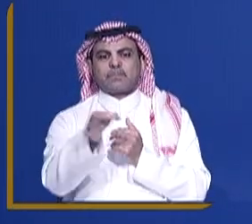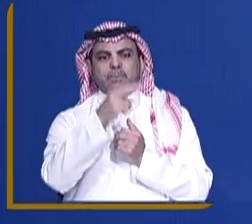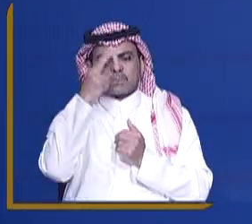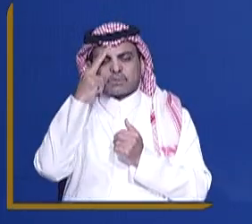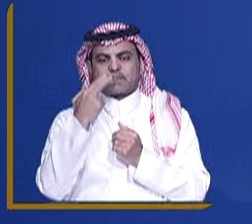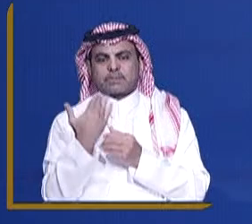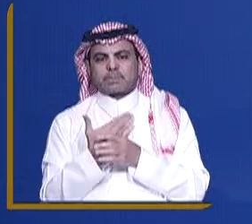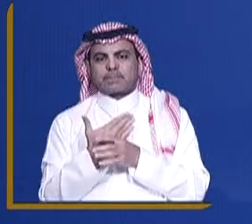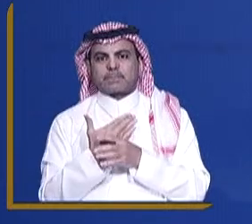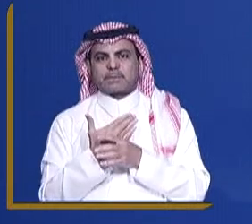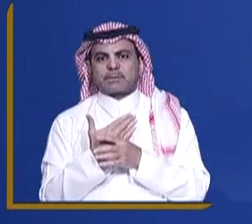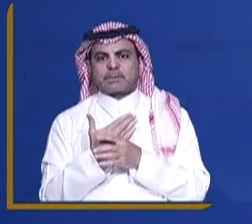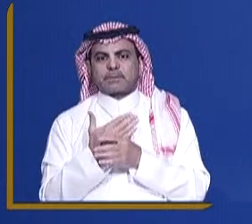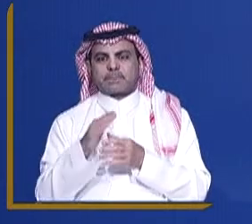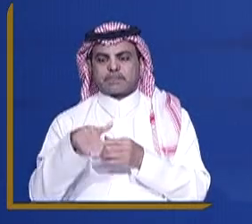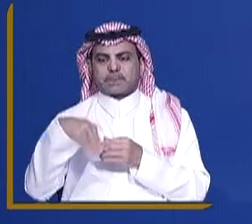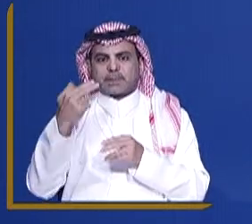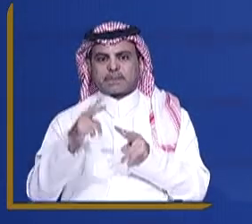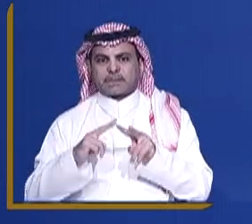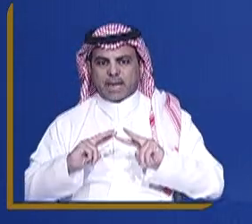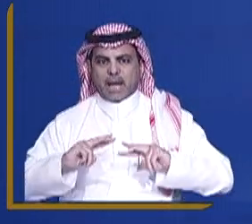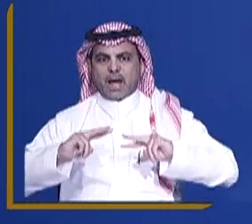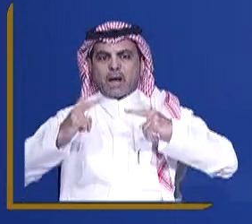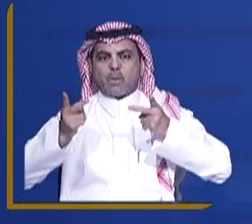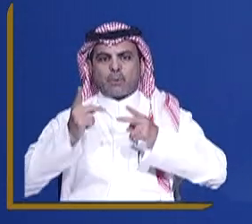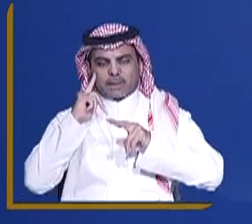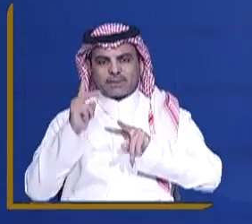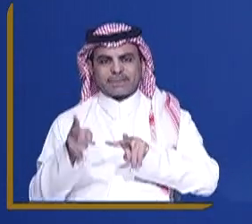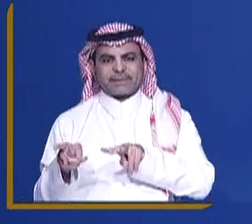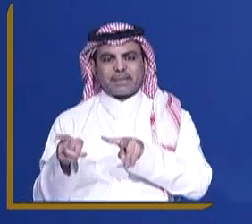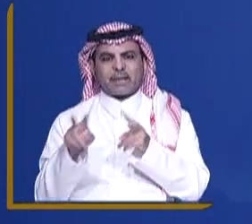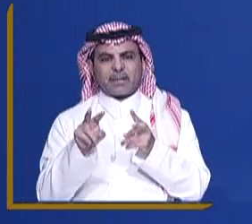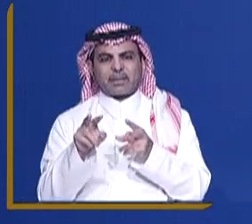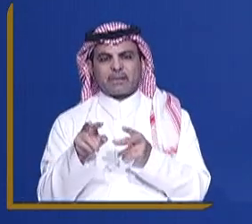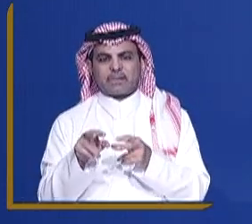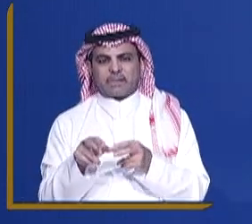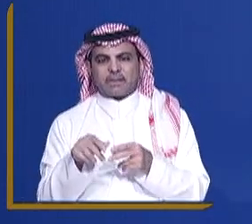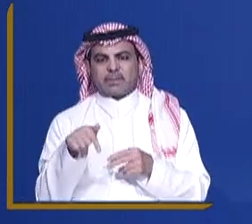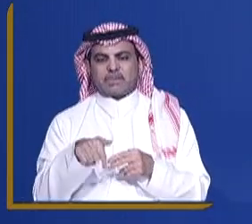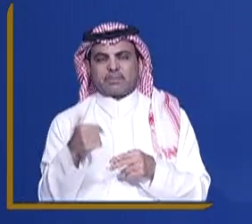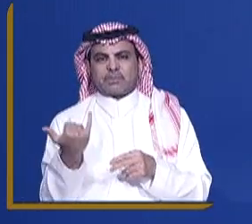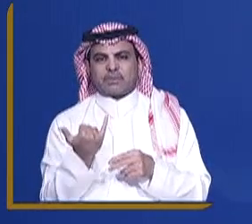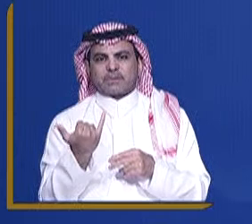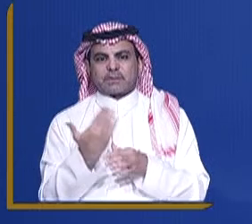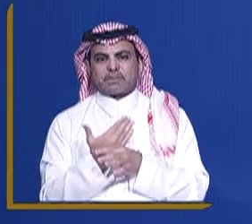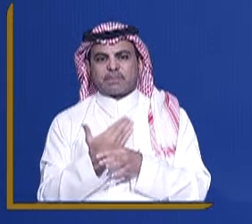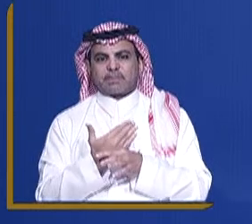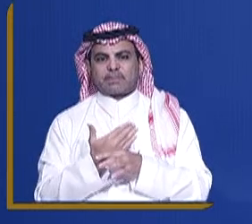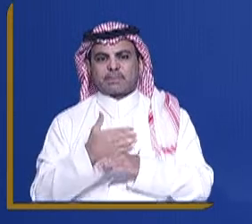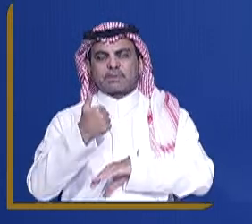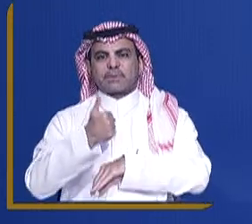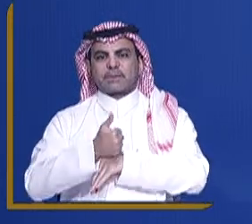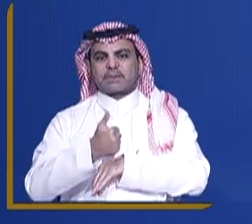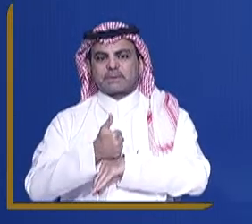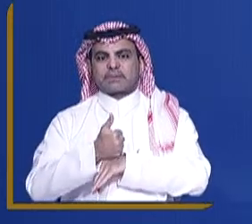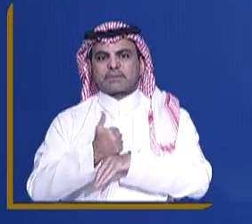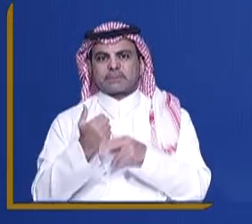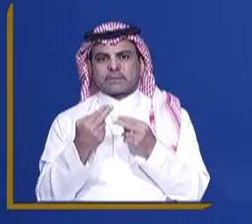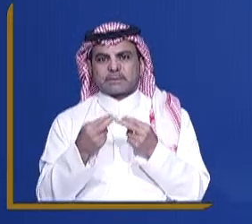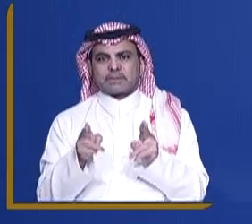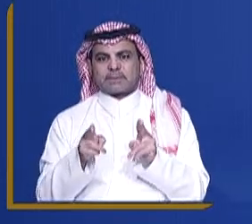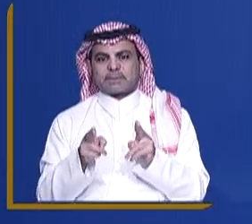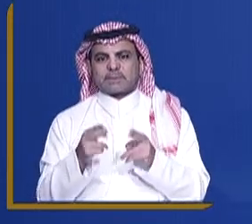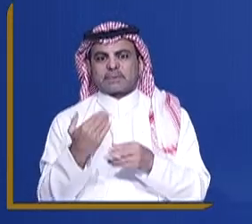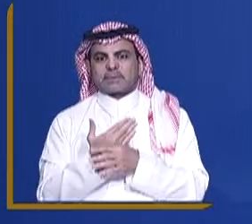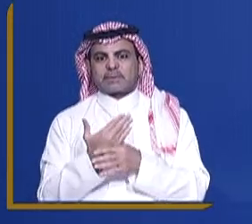واحتياجاتها لعملية التحول. طبعا هذه الخطوة مهمة جدا لتأسيس بنية أساسية وتحتية